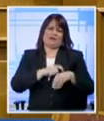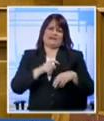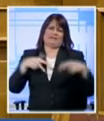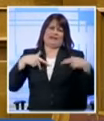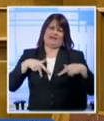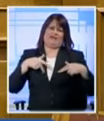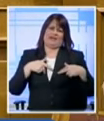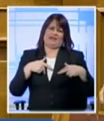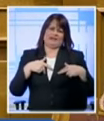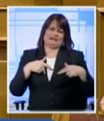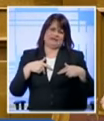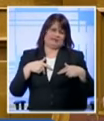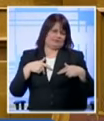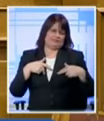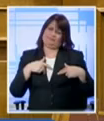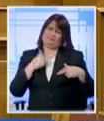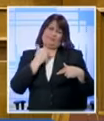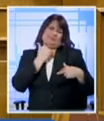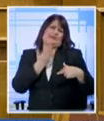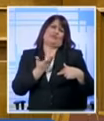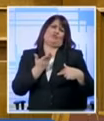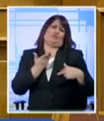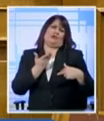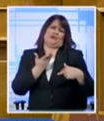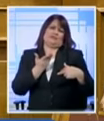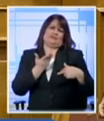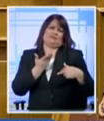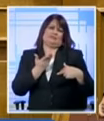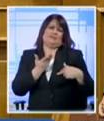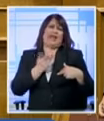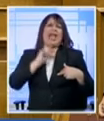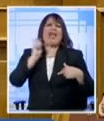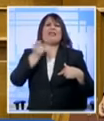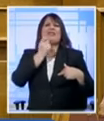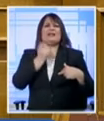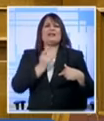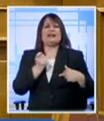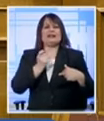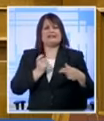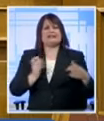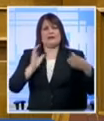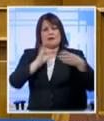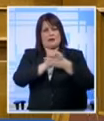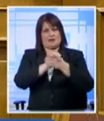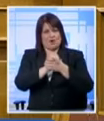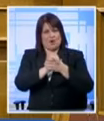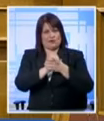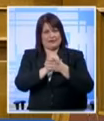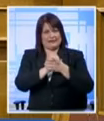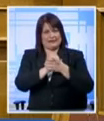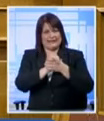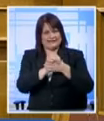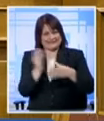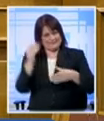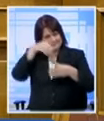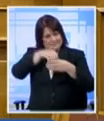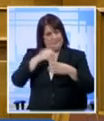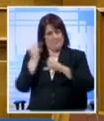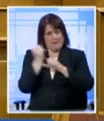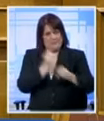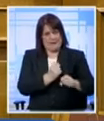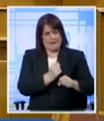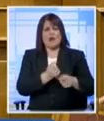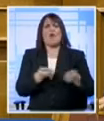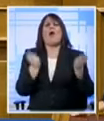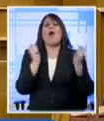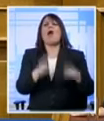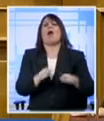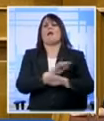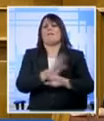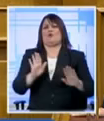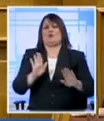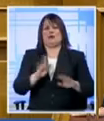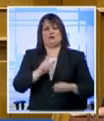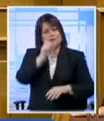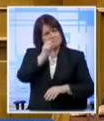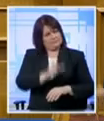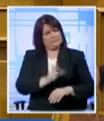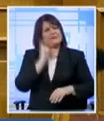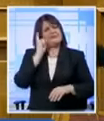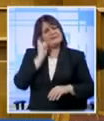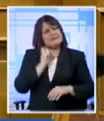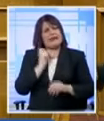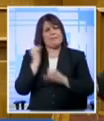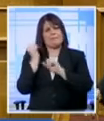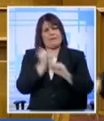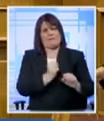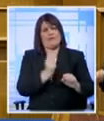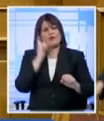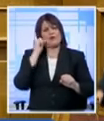η οποία να είναι μια κυβέρνηση εθνικής ενότητας με τον ίδιο παρόντα. Και ξέρει ο κύριος Παπανδρέου ότι